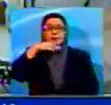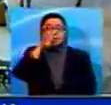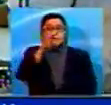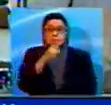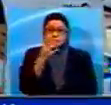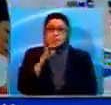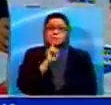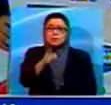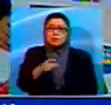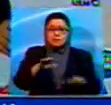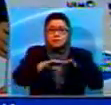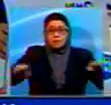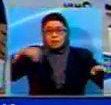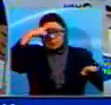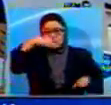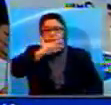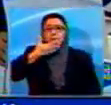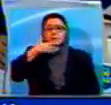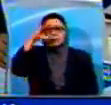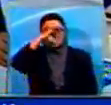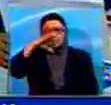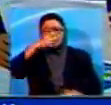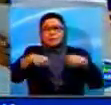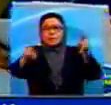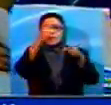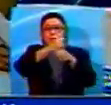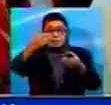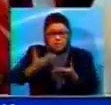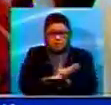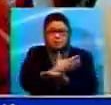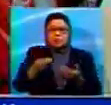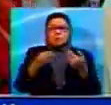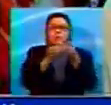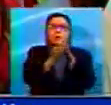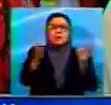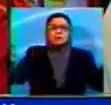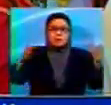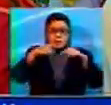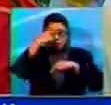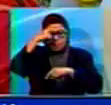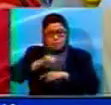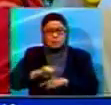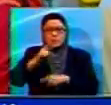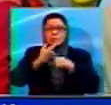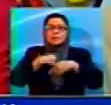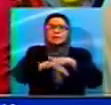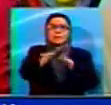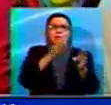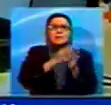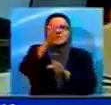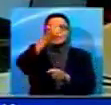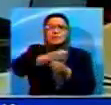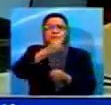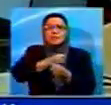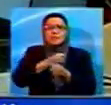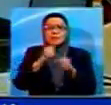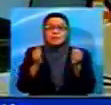sebagai platform para belia mencari alam pekerjaan baru di samping membuka ruang dan peluang untuk menceburi dunia kerjaya